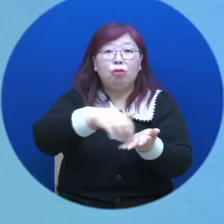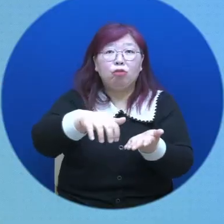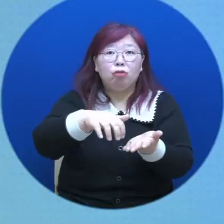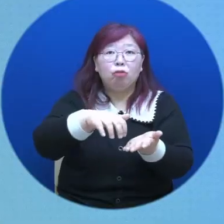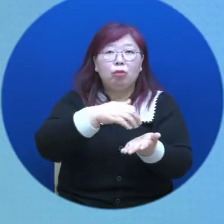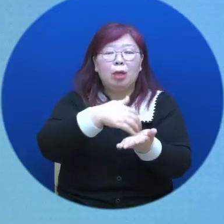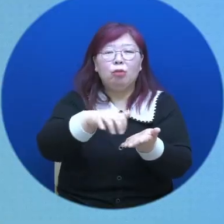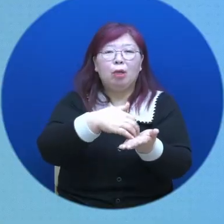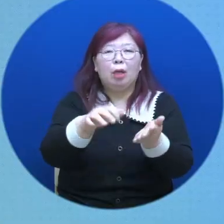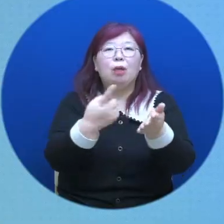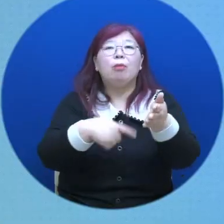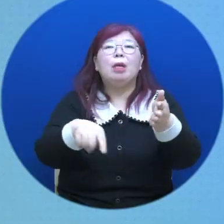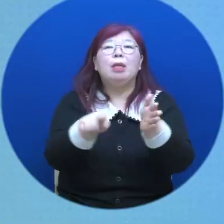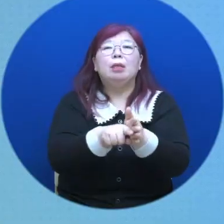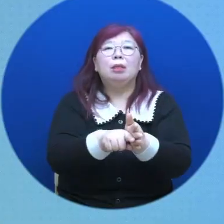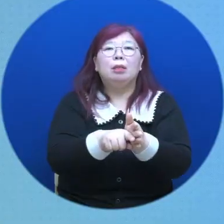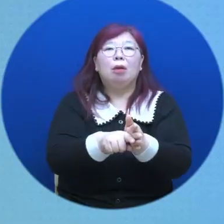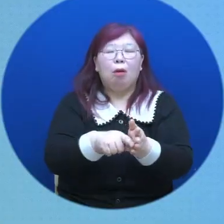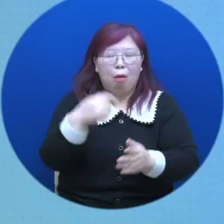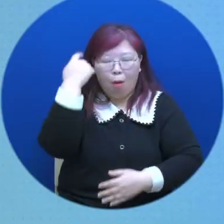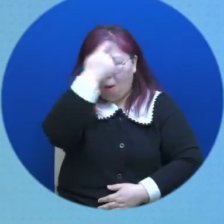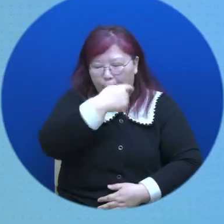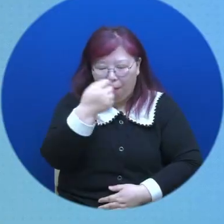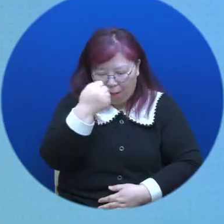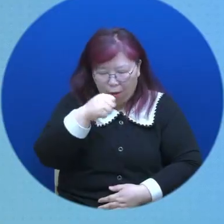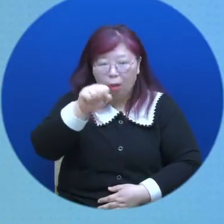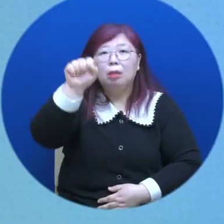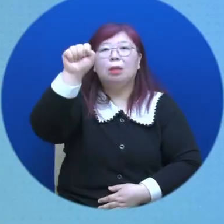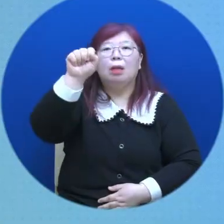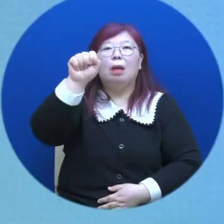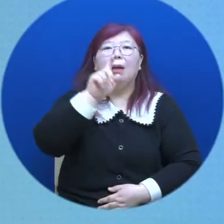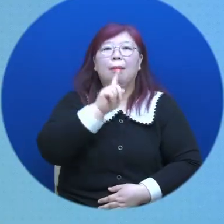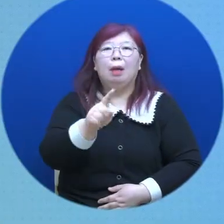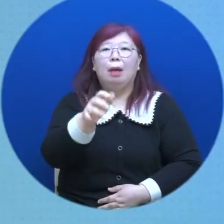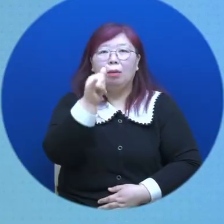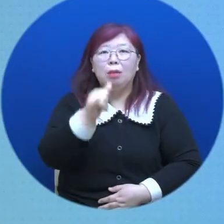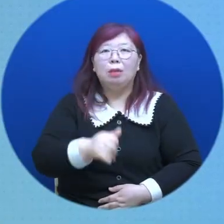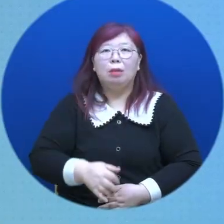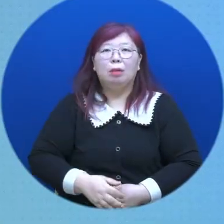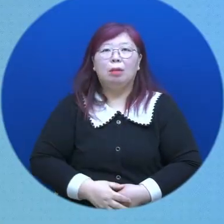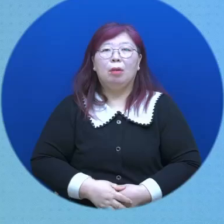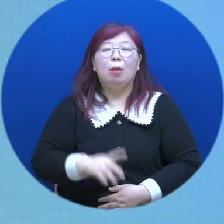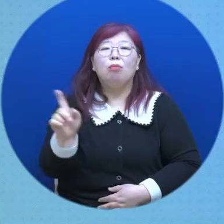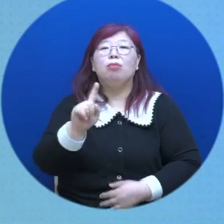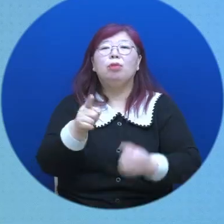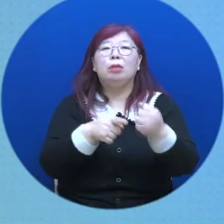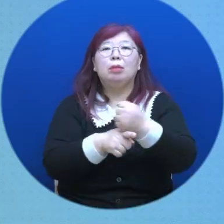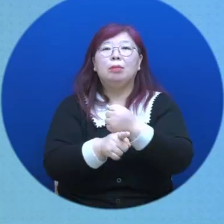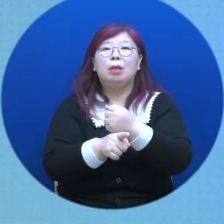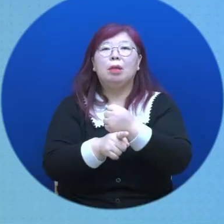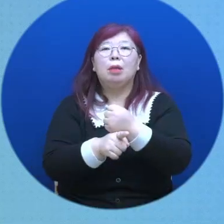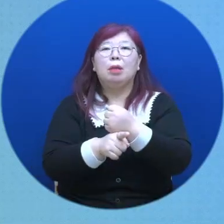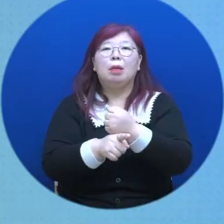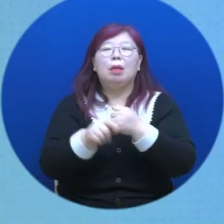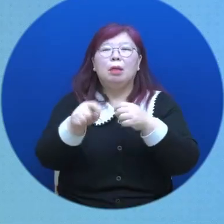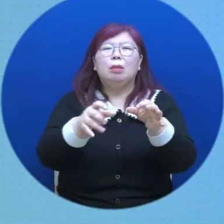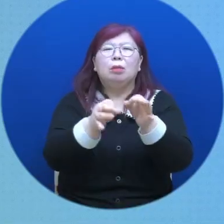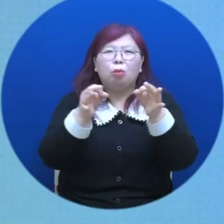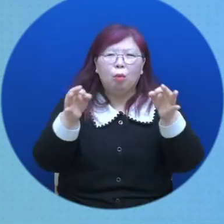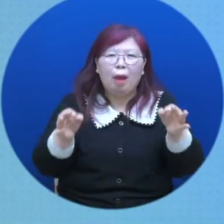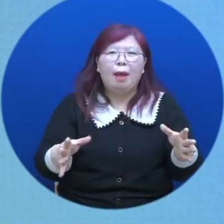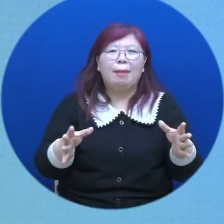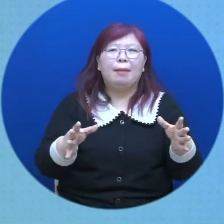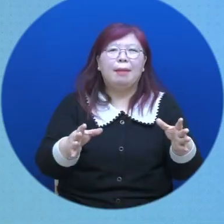계수하기 위하여 머리를 돌라, 그걸 얘기하고 있습니다. 무슨 뜻이에요? 고용한 애굽